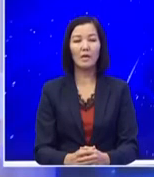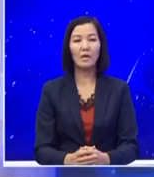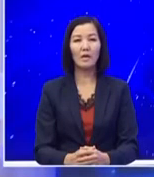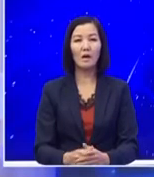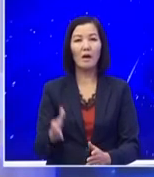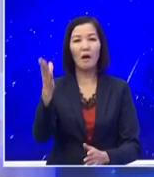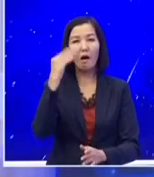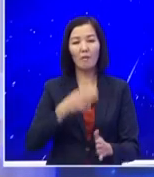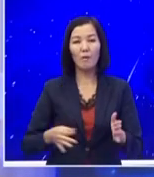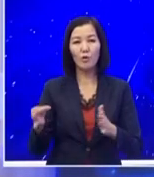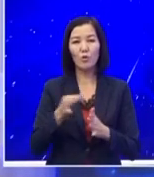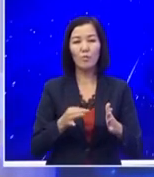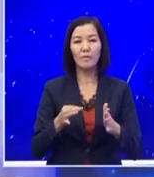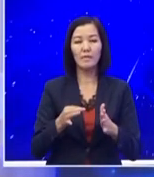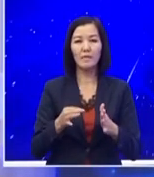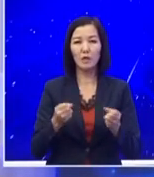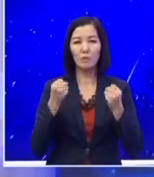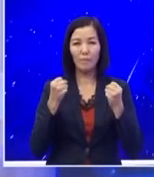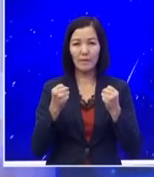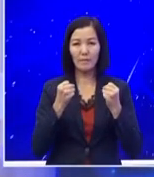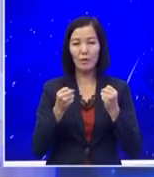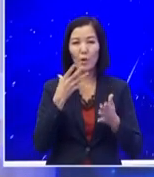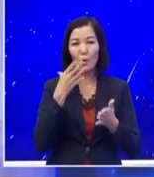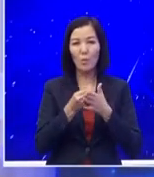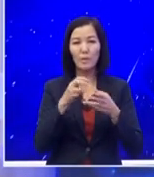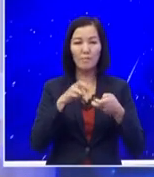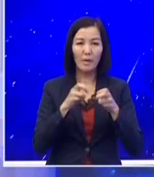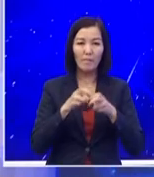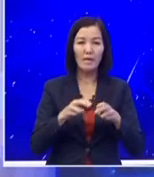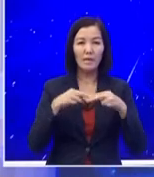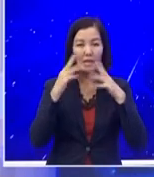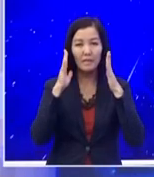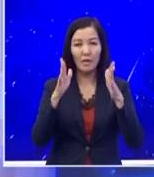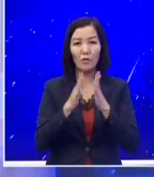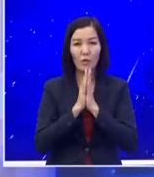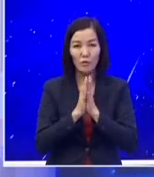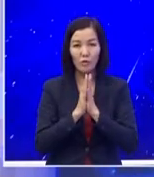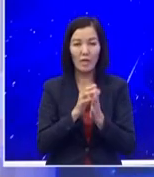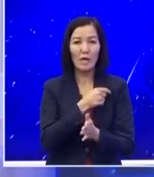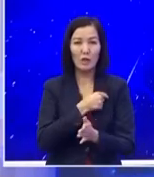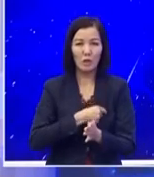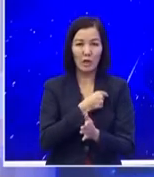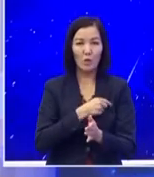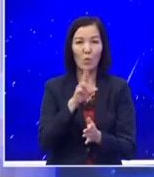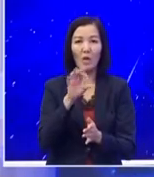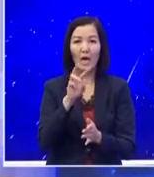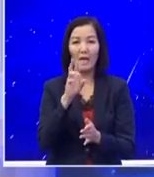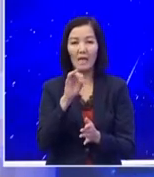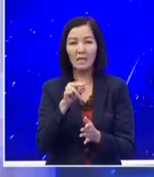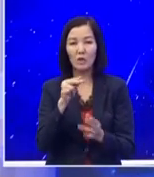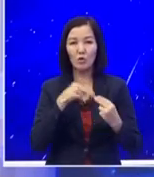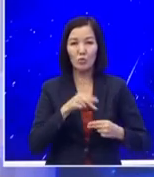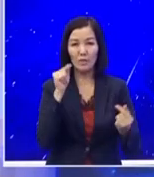Тіл табыса алмай жүр жетісулық парапланшылар ішкі проблемаларына назар аударуды сұрайды. Оларға жаттықтырушылары Игорь Каренскийдің жұмысына